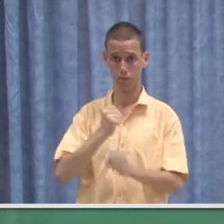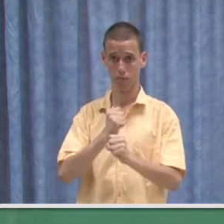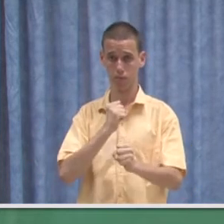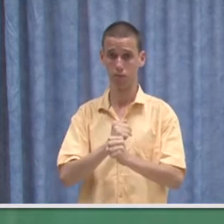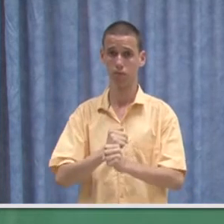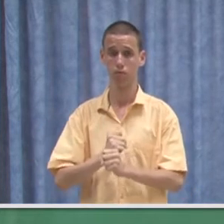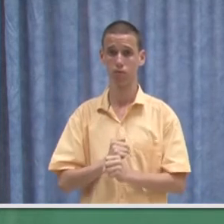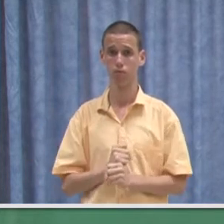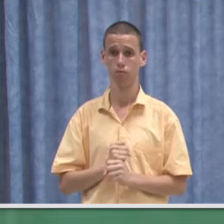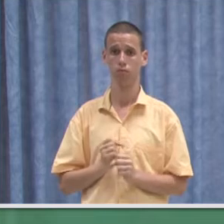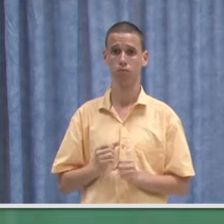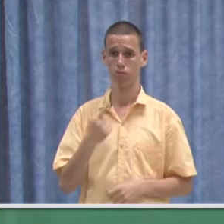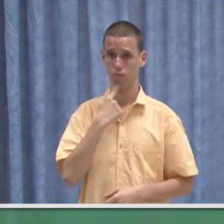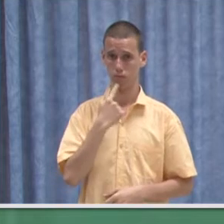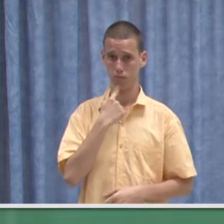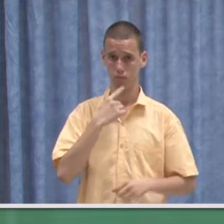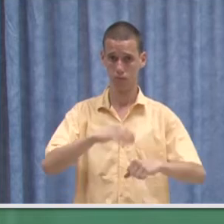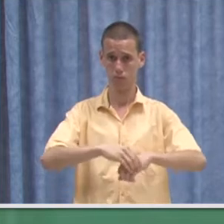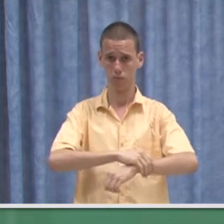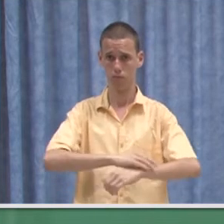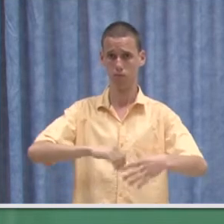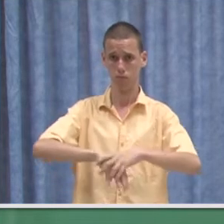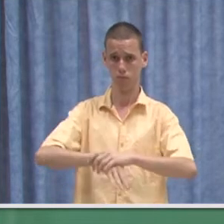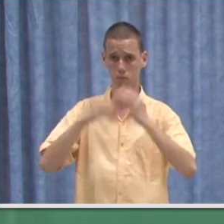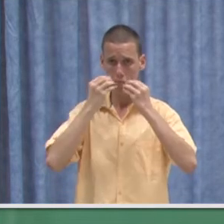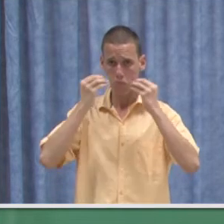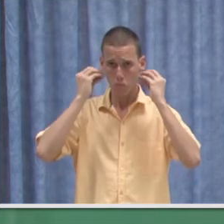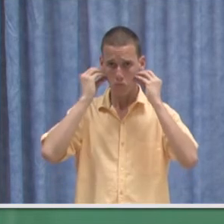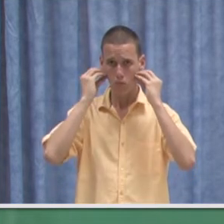autres services, c'est le staff qui est infecté.